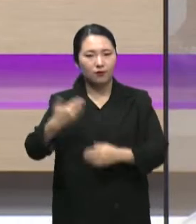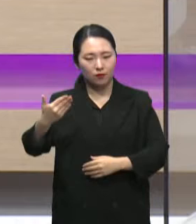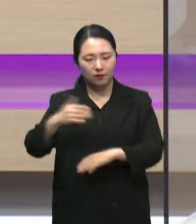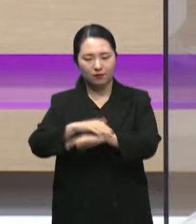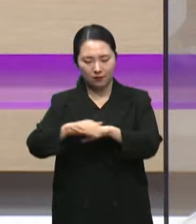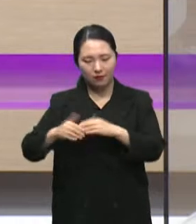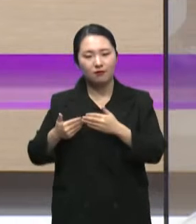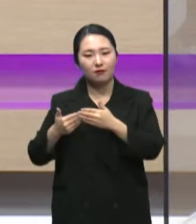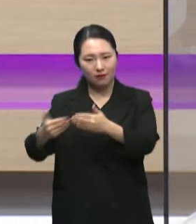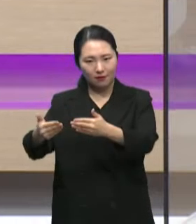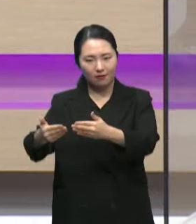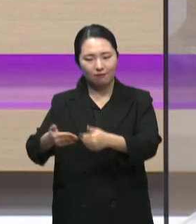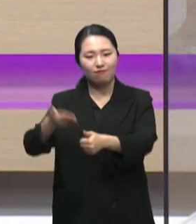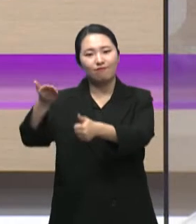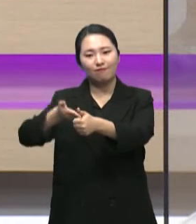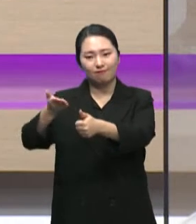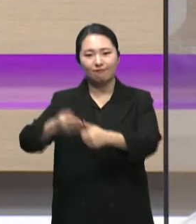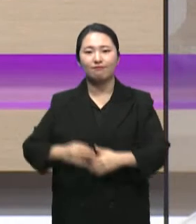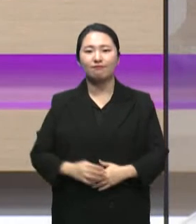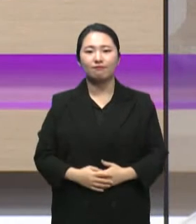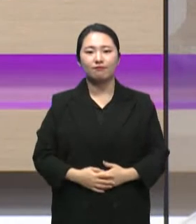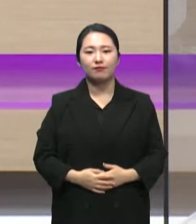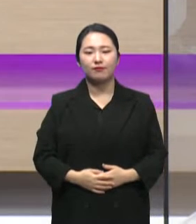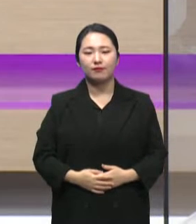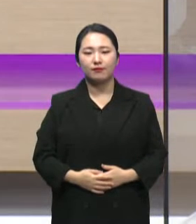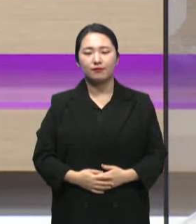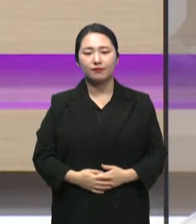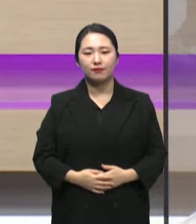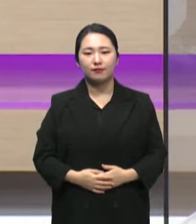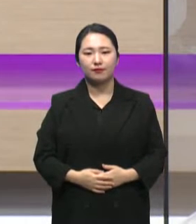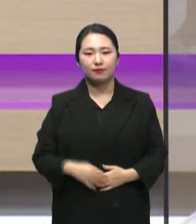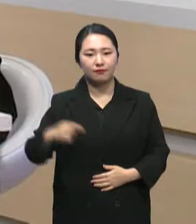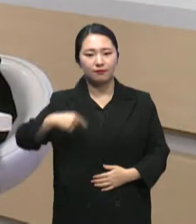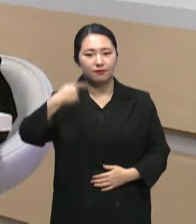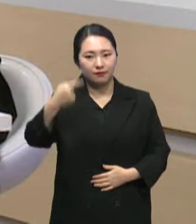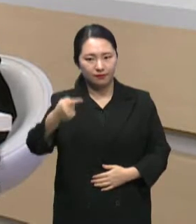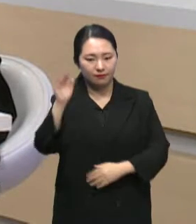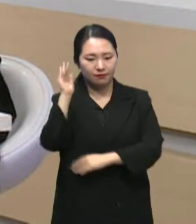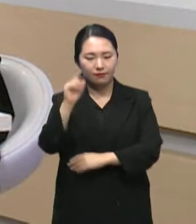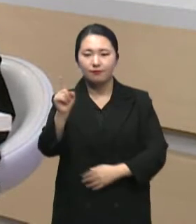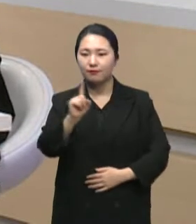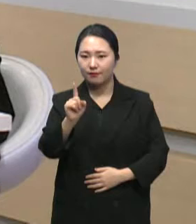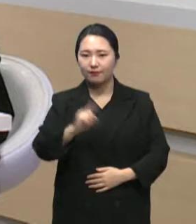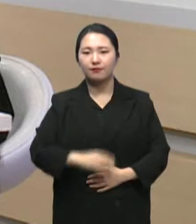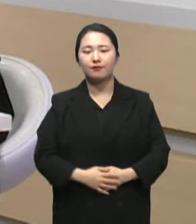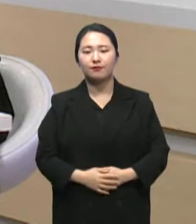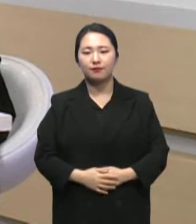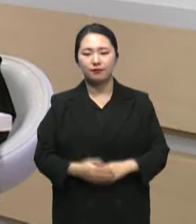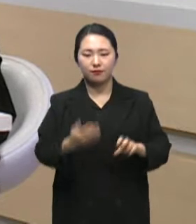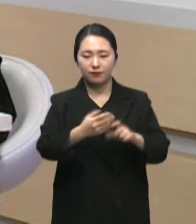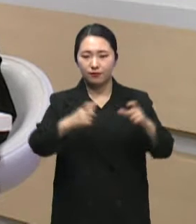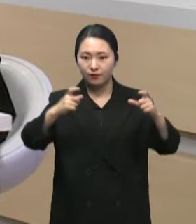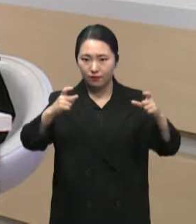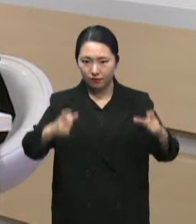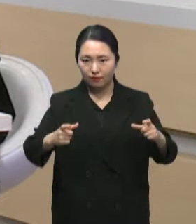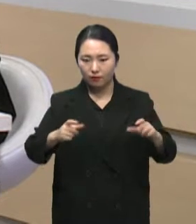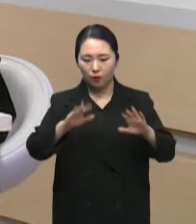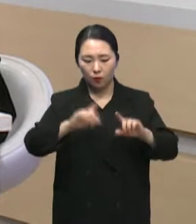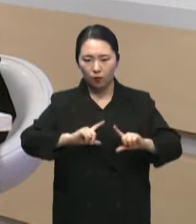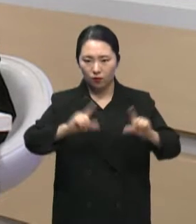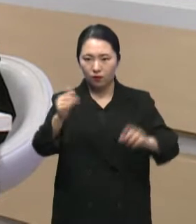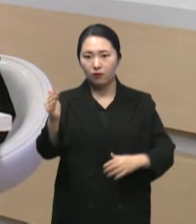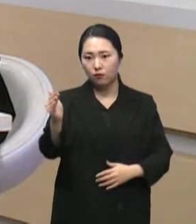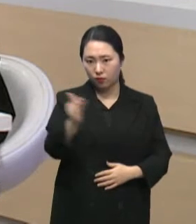순차적으로 좀 잘 진행되길 바랍니다 때 이어서 또 다음은 어떤 소식 인가요 예미 출구는 올해부터